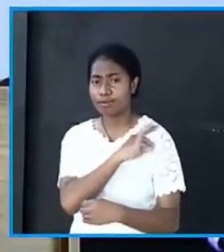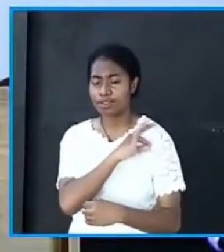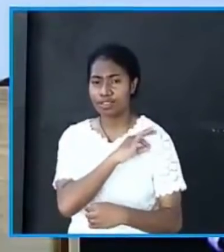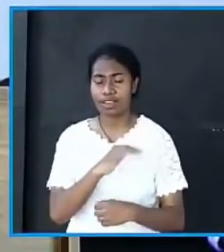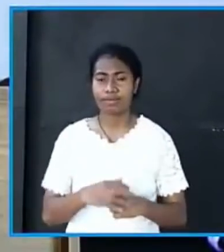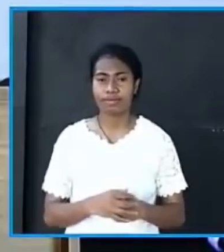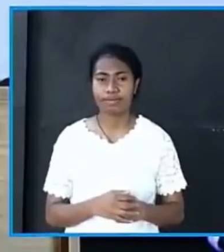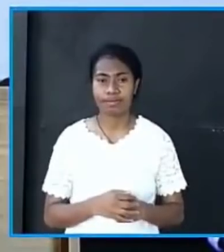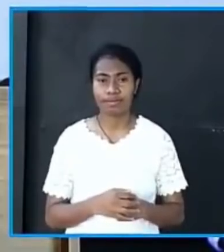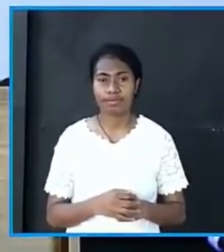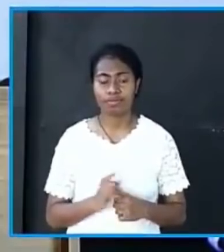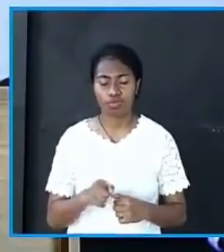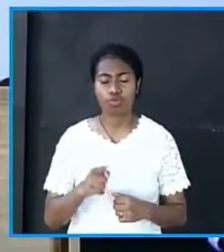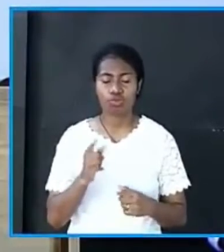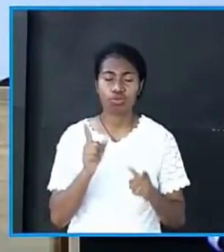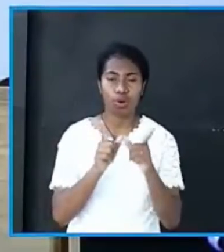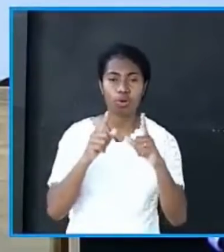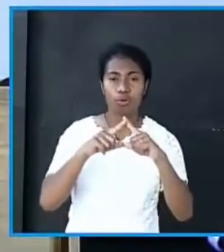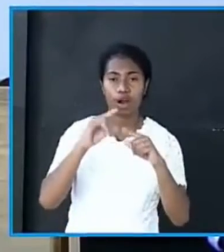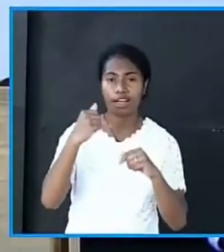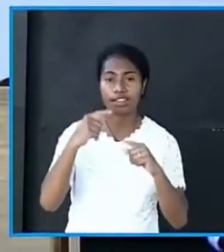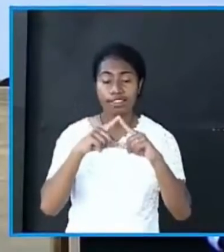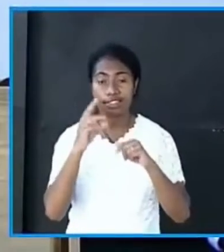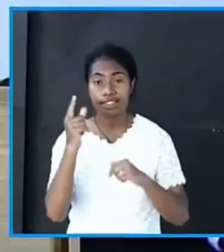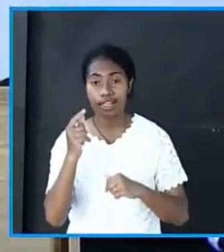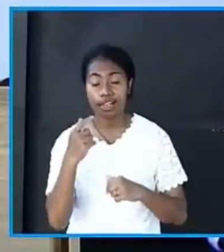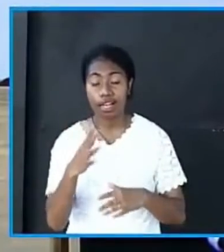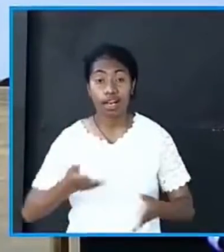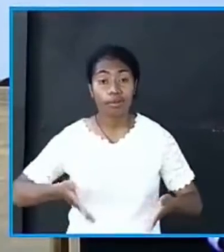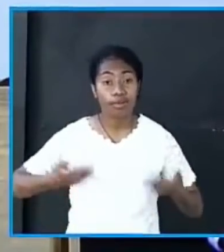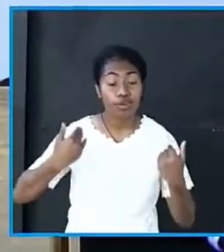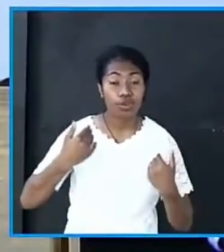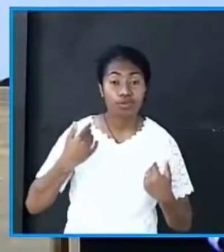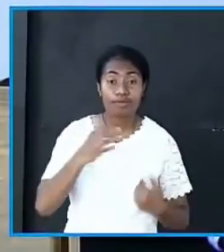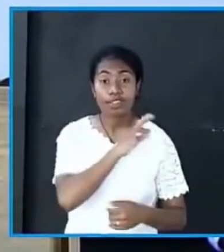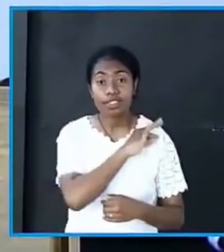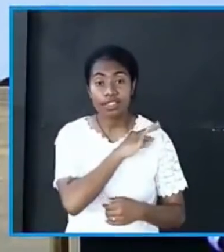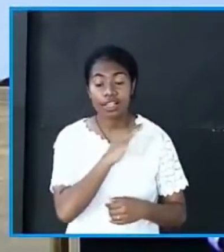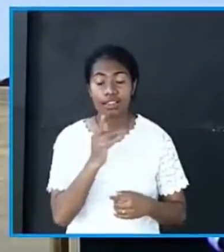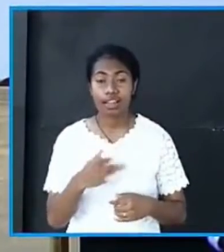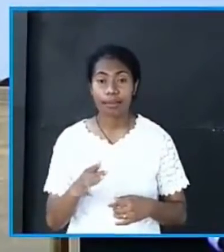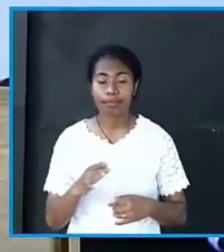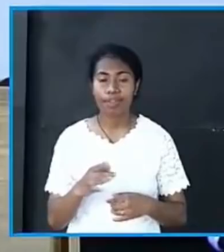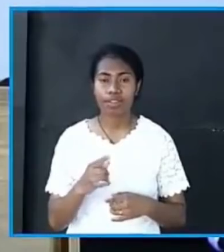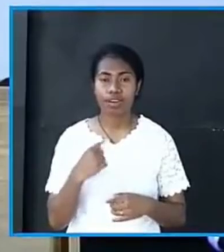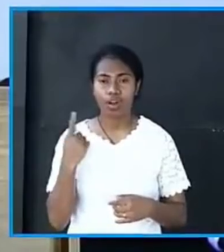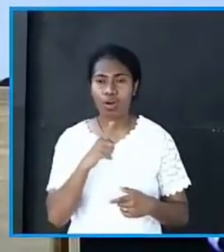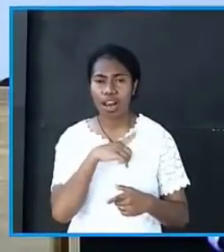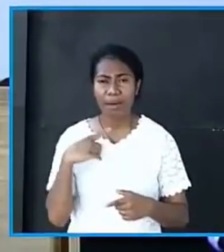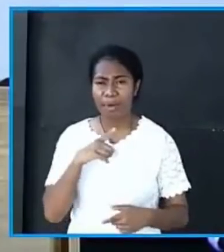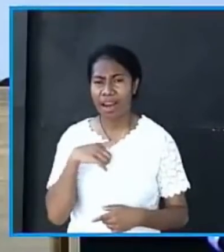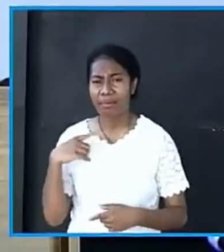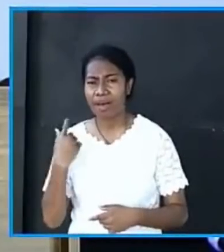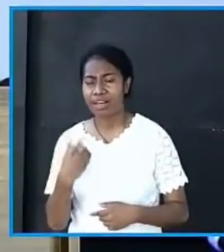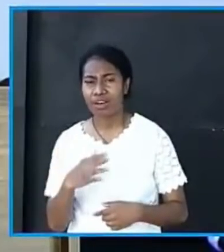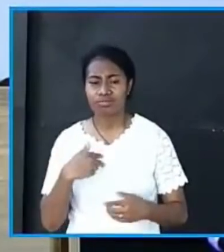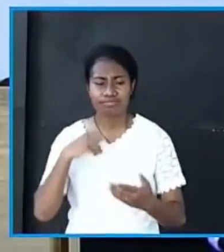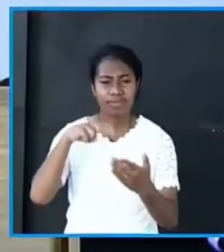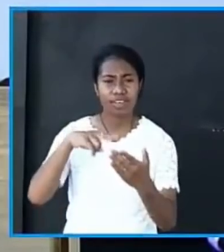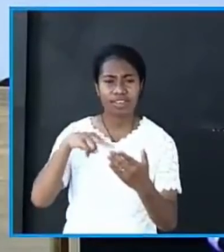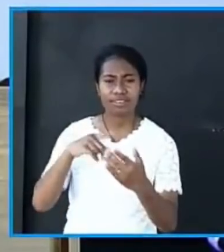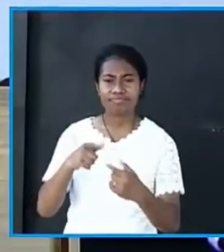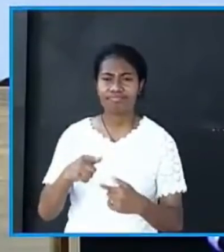saudara wajah Hai karena saudara mirip Resident tapi gara-gara mirip presiden lama-lama kau rasa diri sebagai Presiden